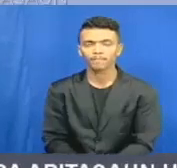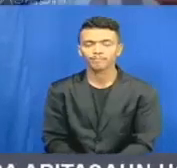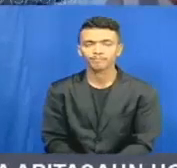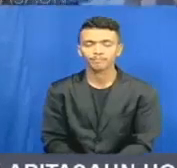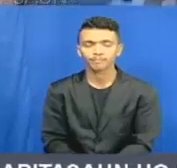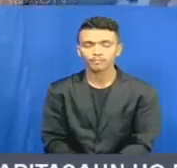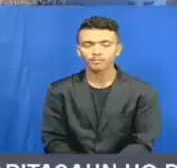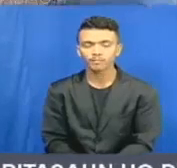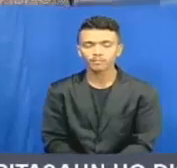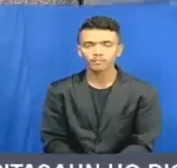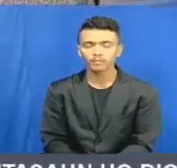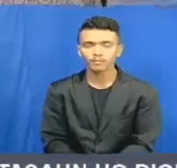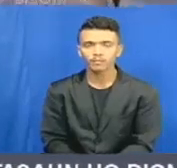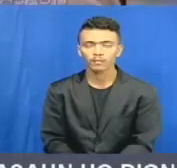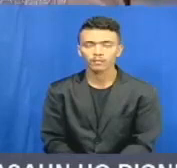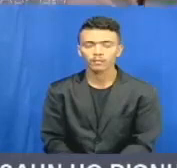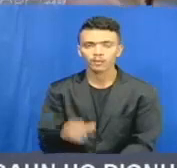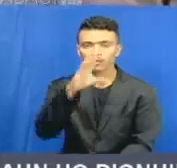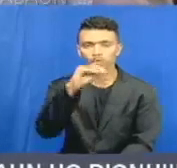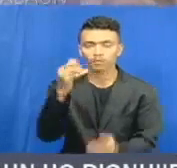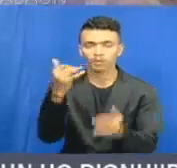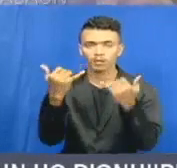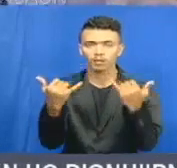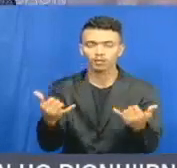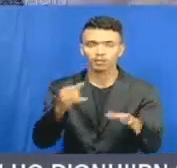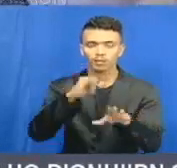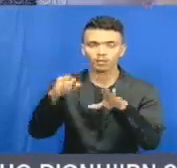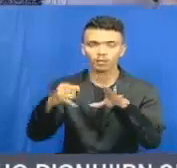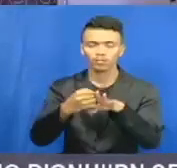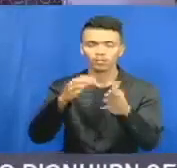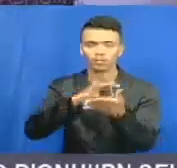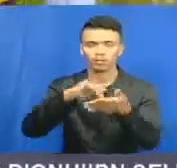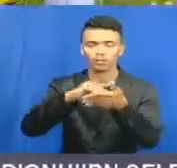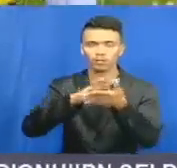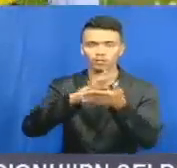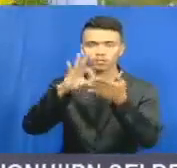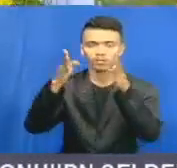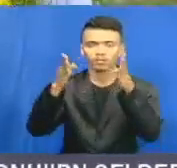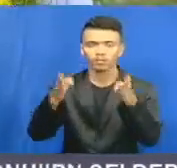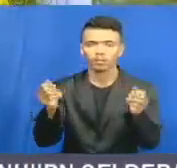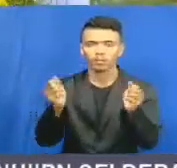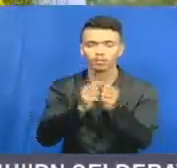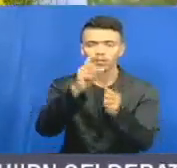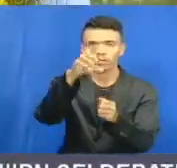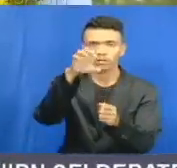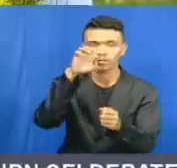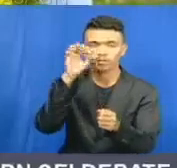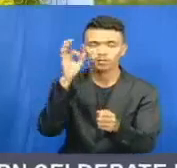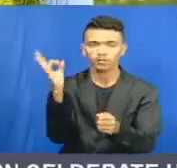oges postu mau katar. No dadaun ne akumula hela formandu hamutuk atus ide sianulu resin